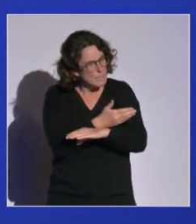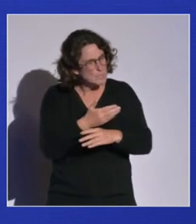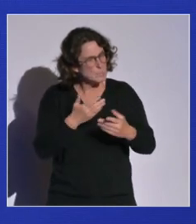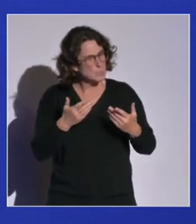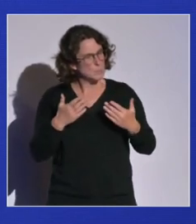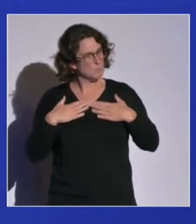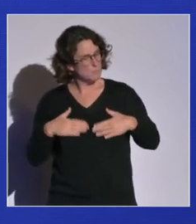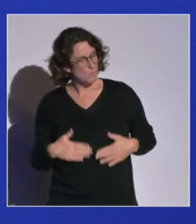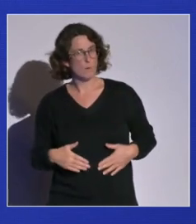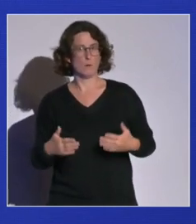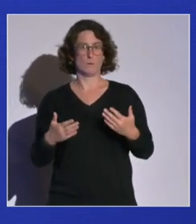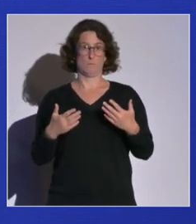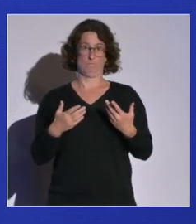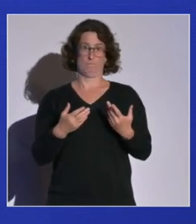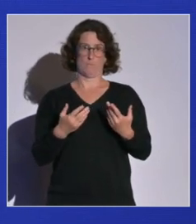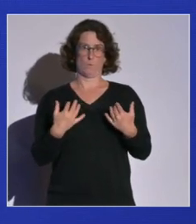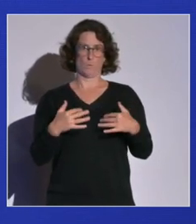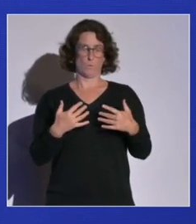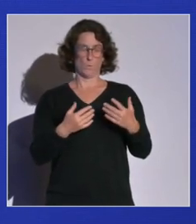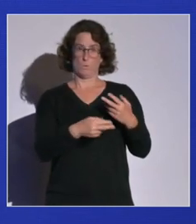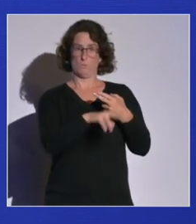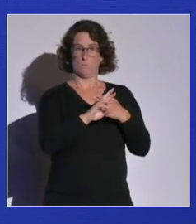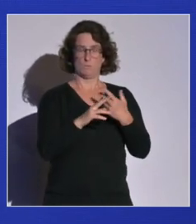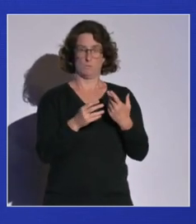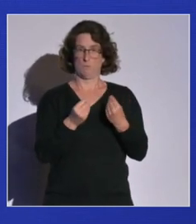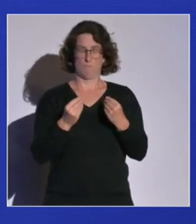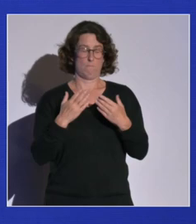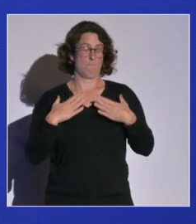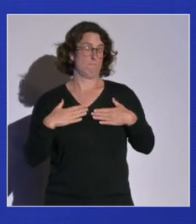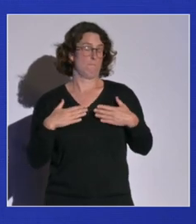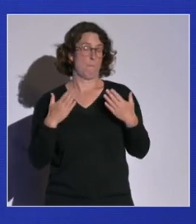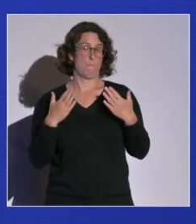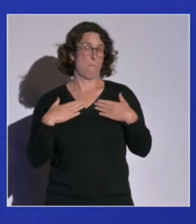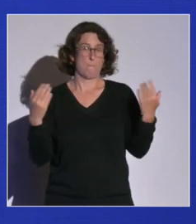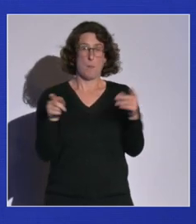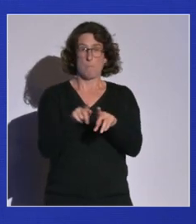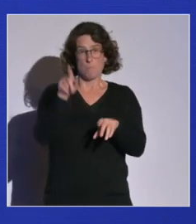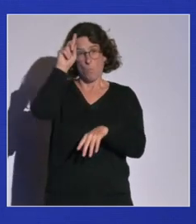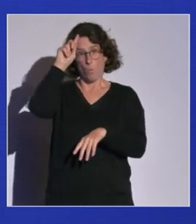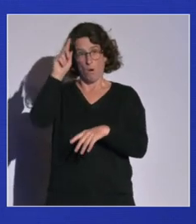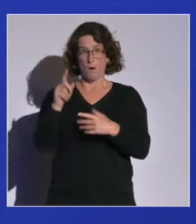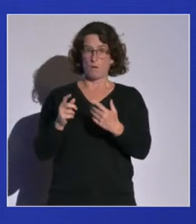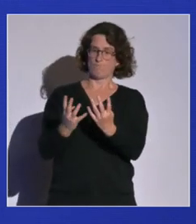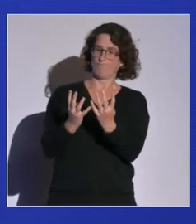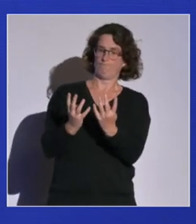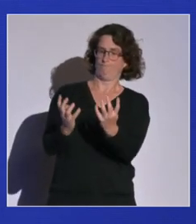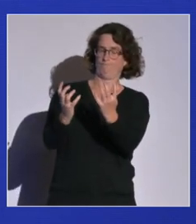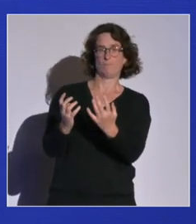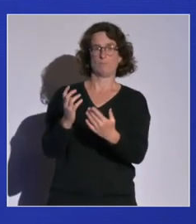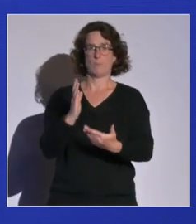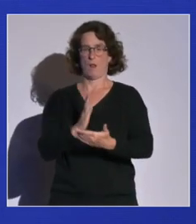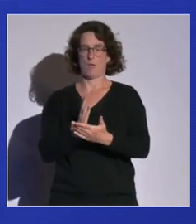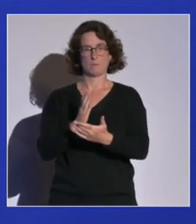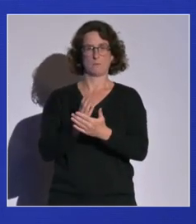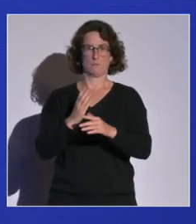même genre de frayeur. Parce que vous ne pouvez pas enseigner s'il n'y a pas un calme minimal et